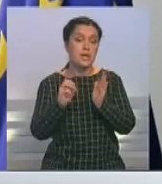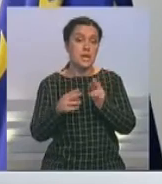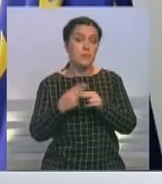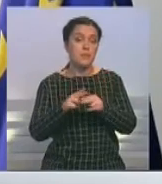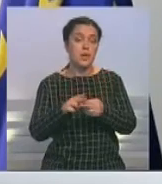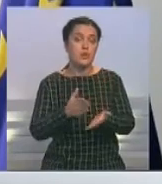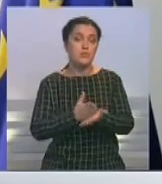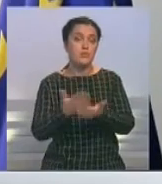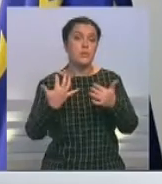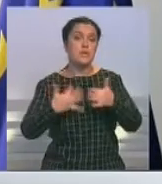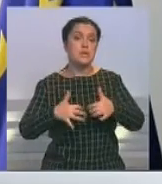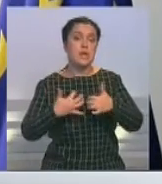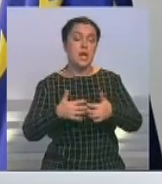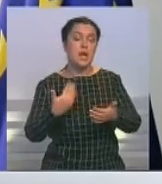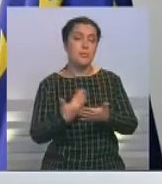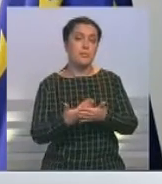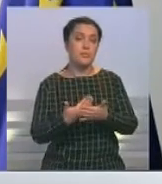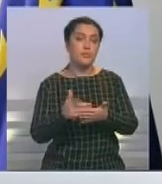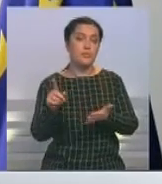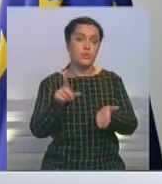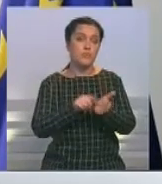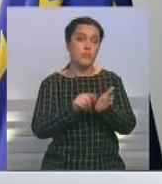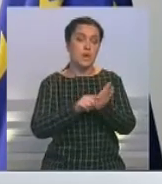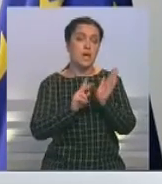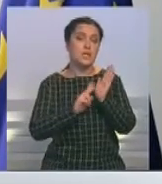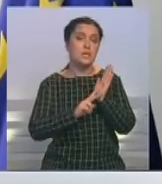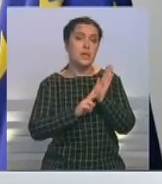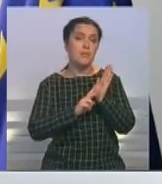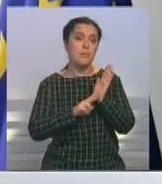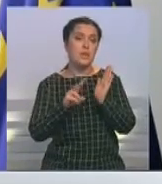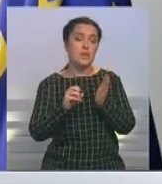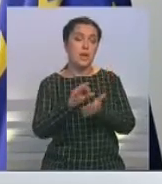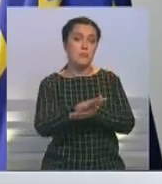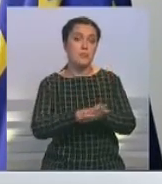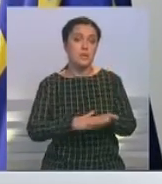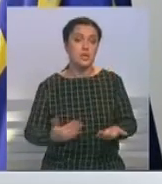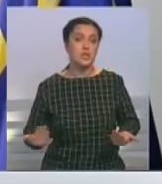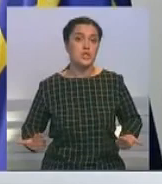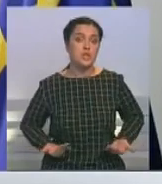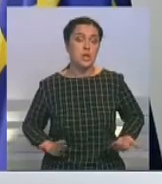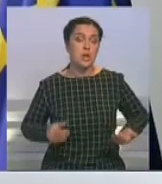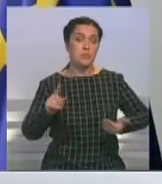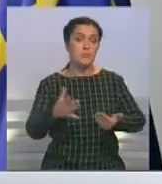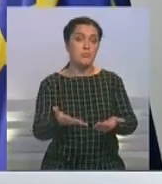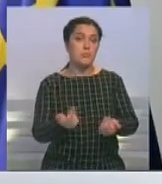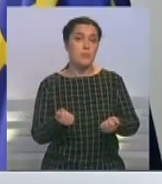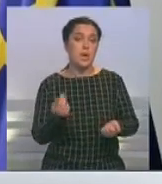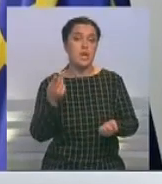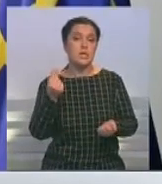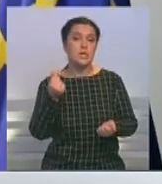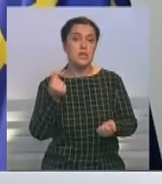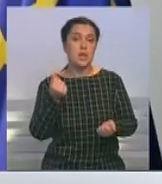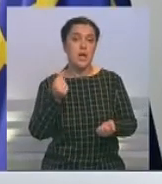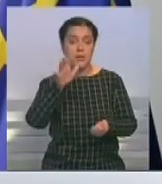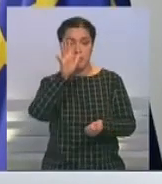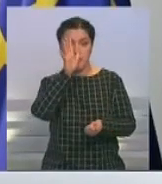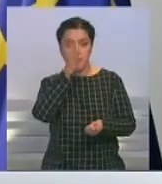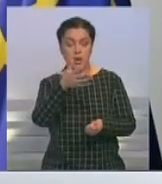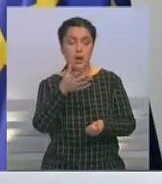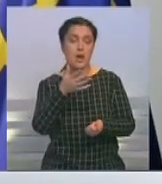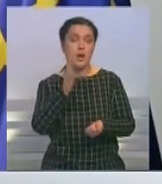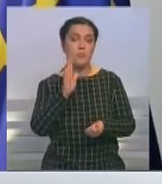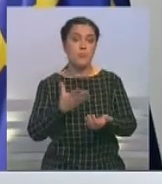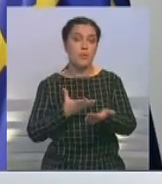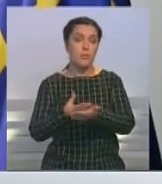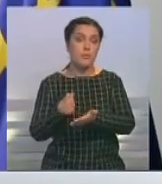статистики рассчитала, к слову, например, что 70 лет – продолжительность жизни, то он получит накопленную сумму в течение 5 лет.